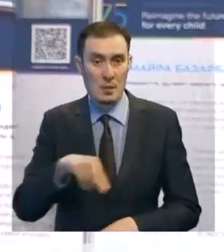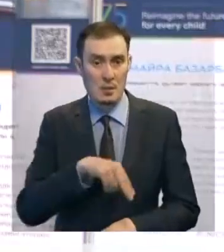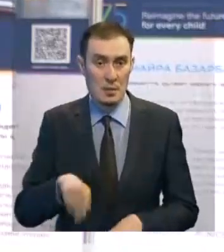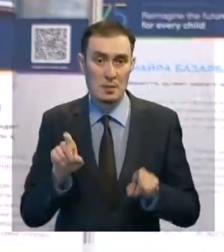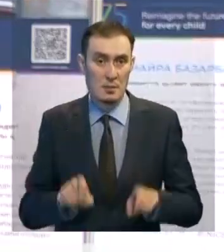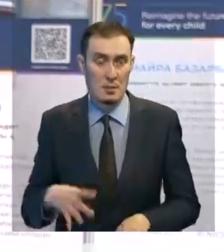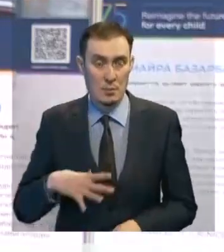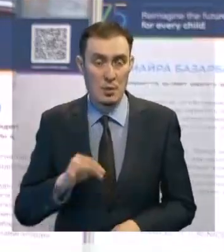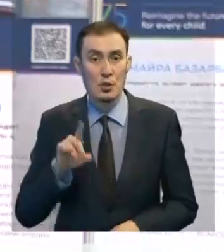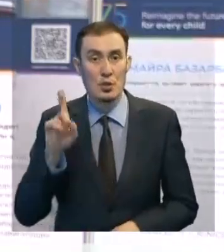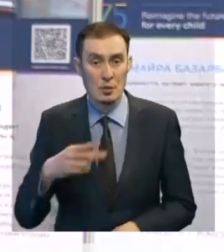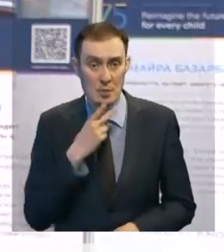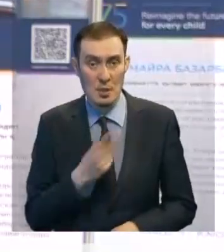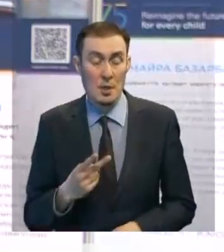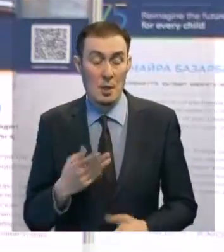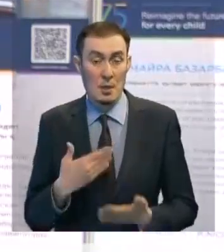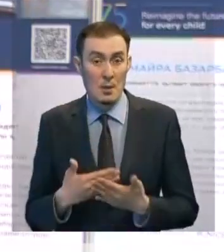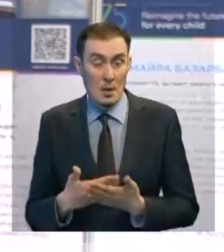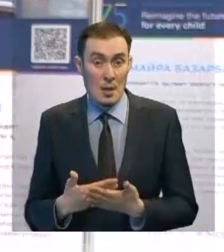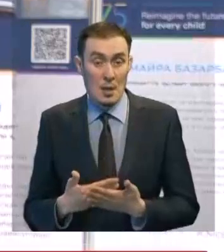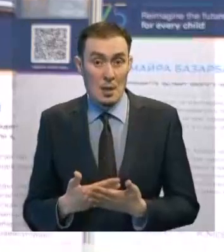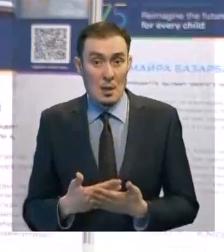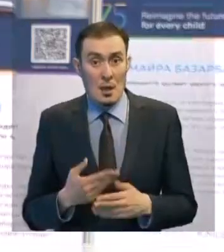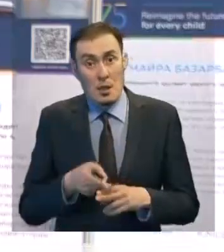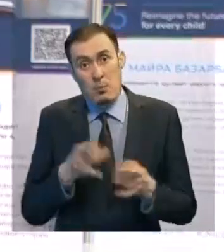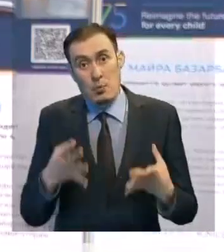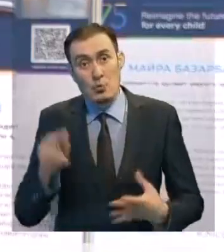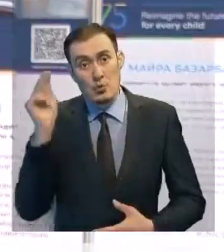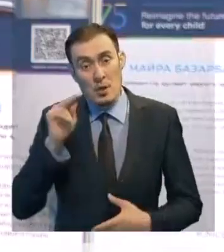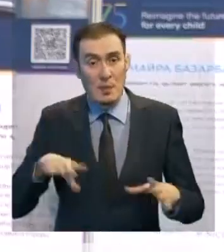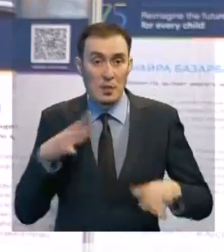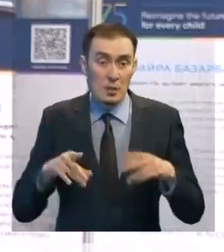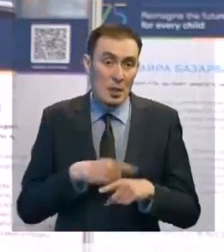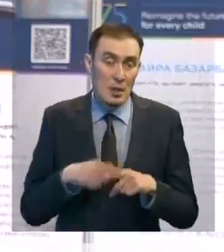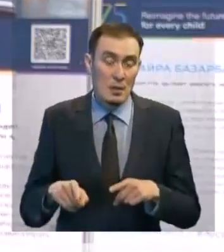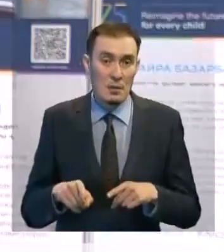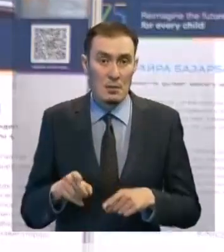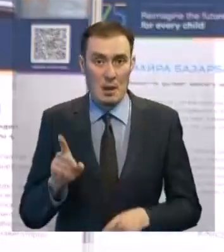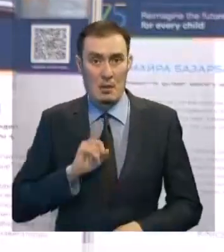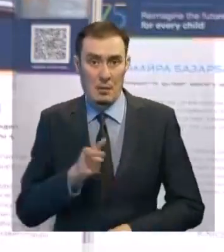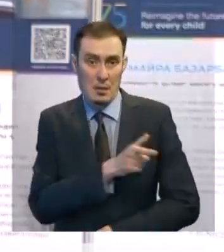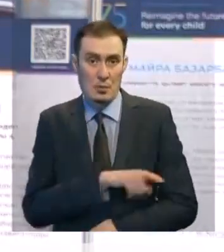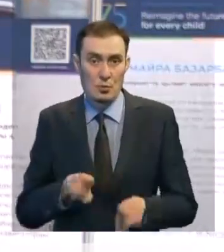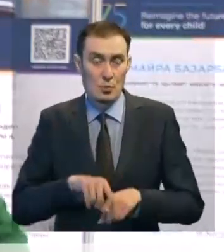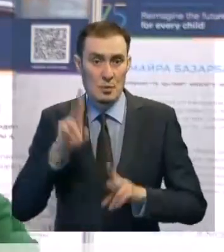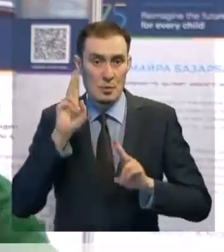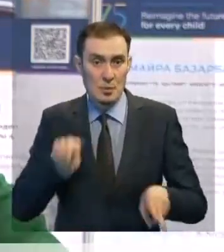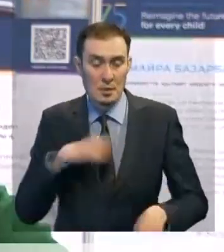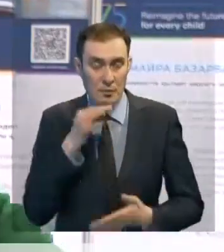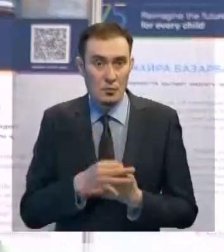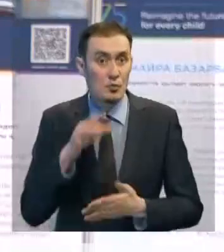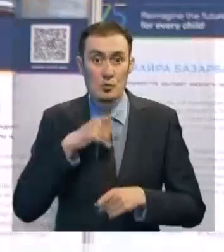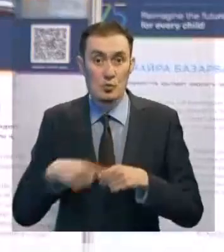даже вот мы подходим это учебной или не учебные и даже охране так окажется учебные потом какой-то момент все